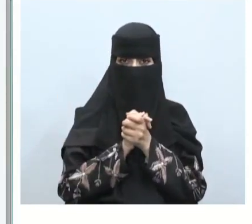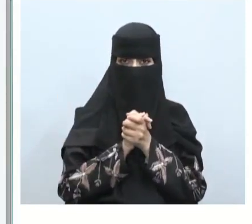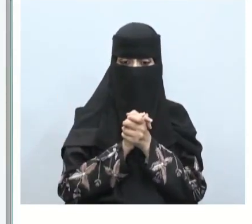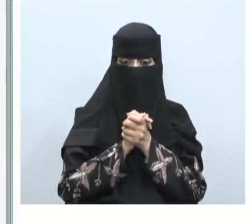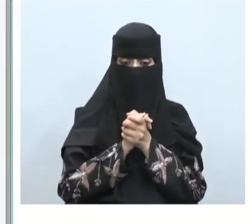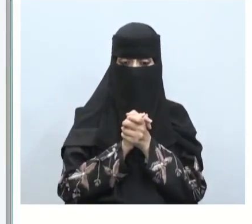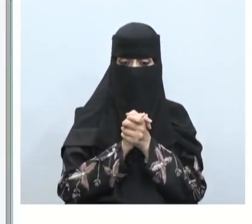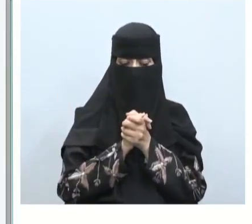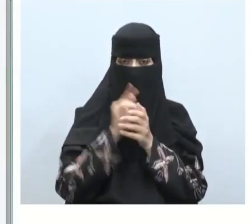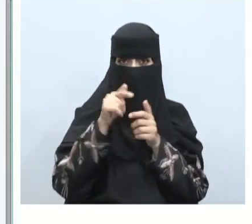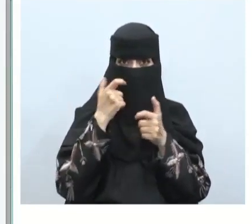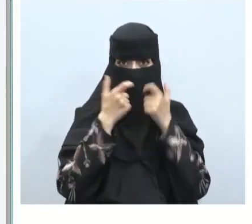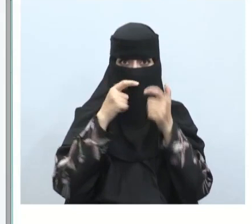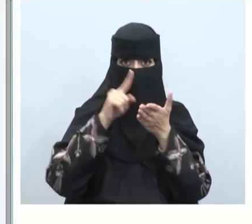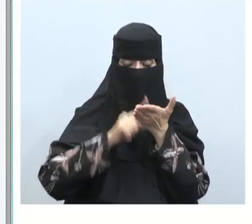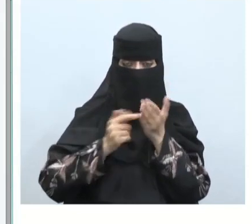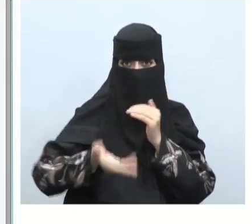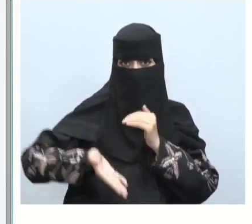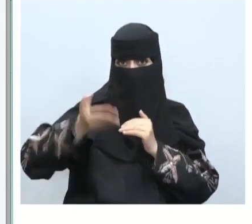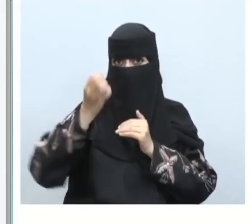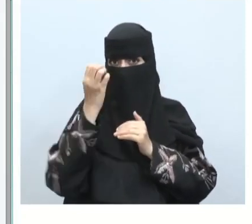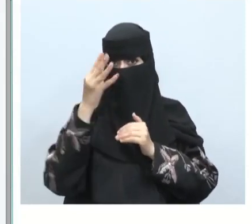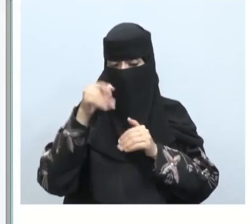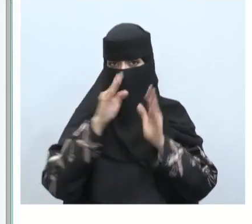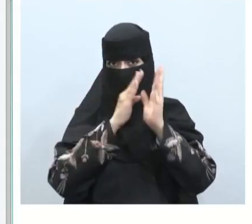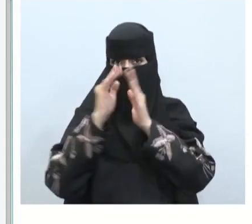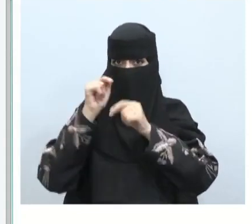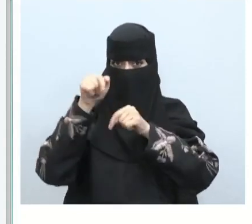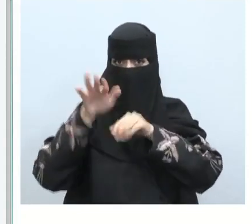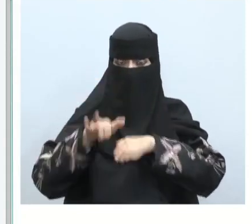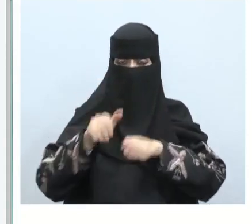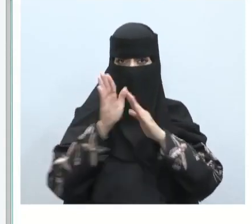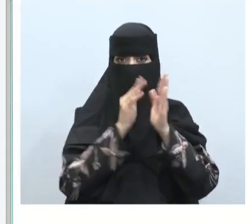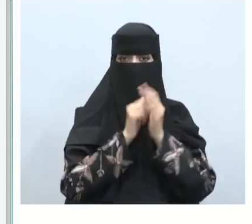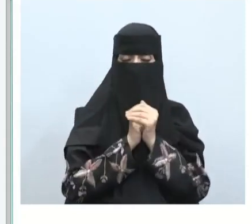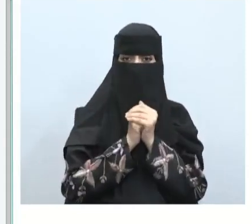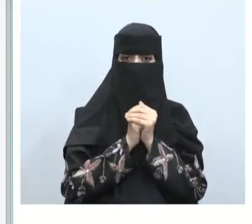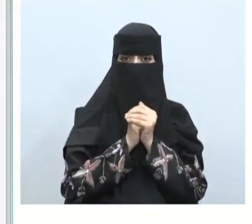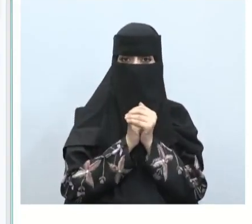المستندات لاحظ انه تم رفع اربعه مستندات الى هذا الملف